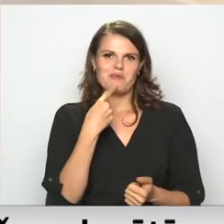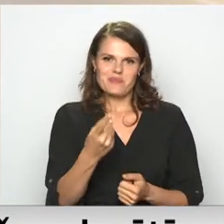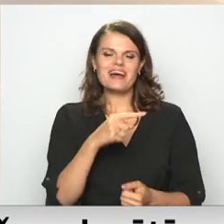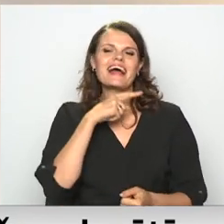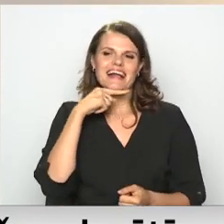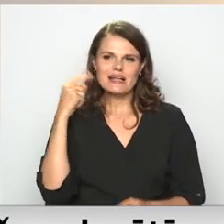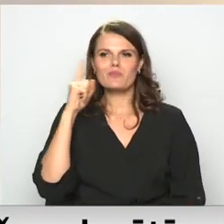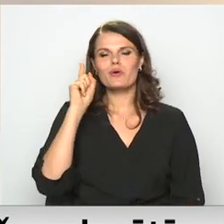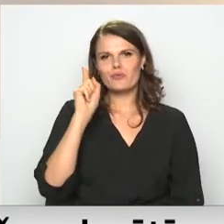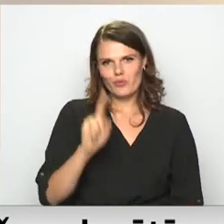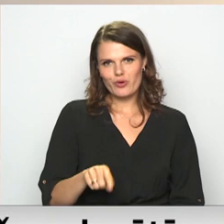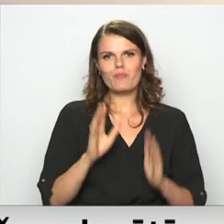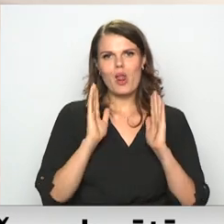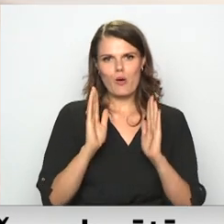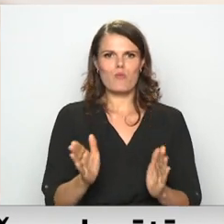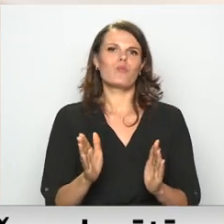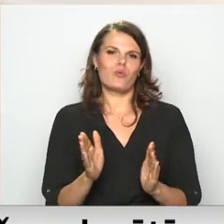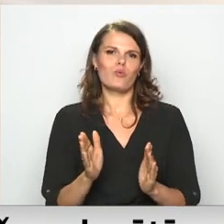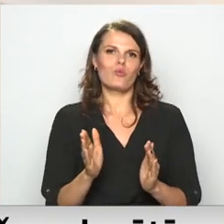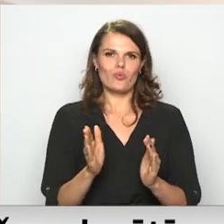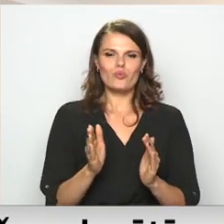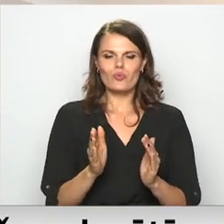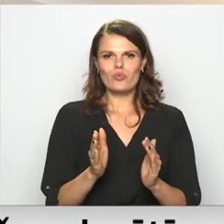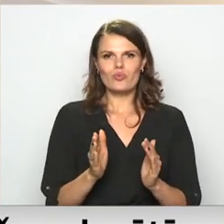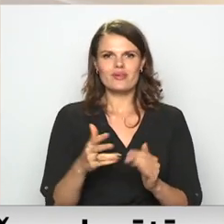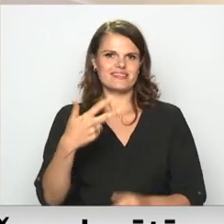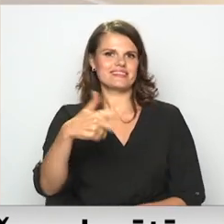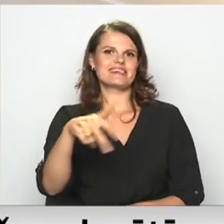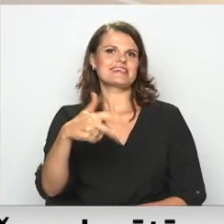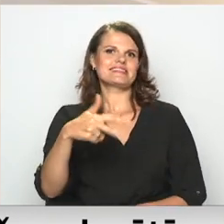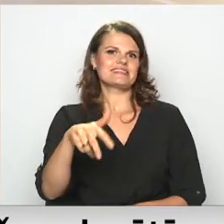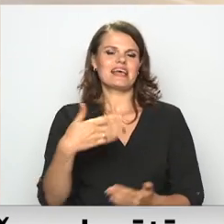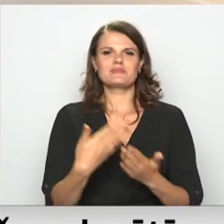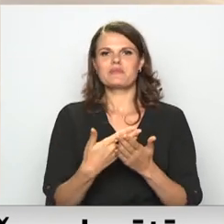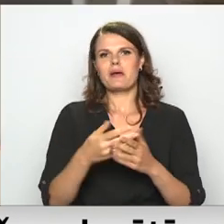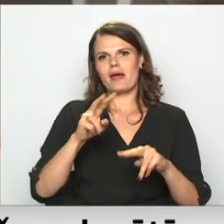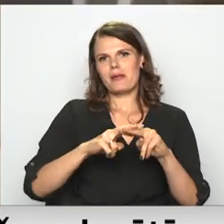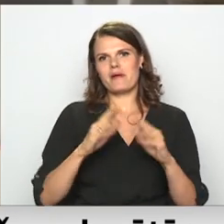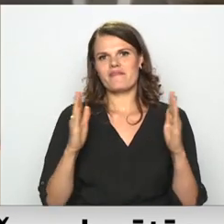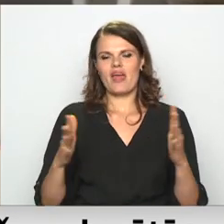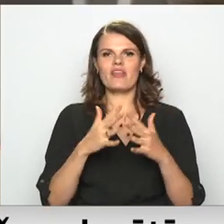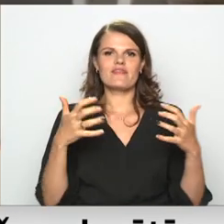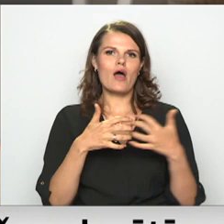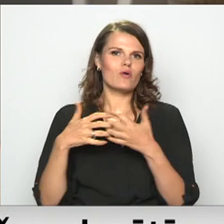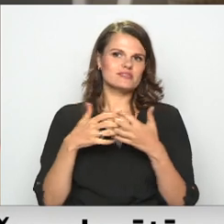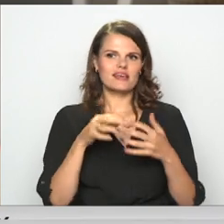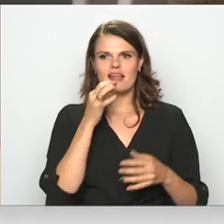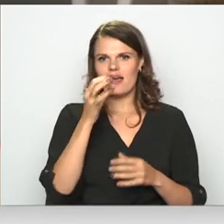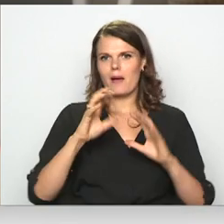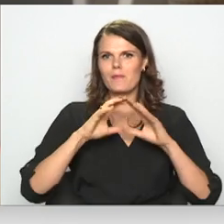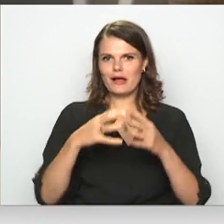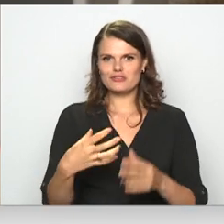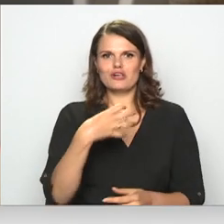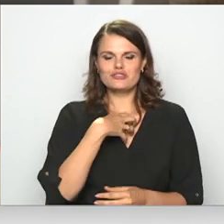Gribētu, protams, lai viņi būtu kaut kur 30. Vietu daudzcīņā. Pasaules čempionāts, tas ir